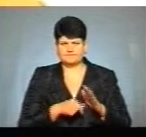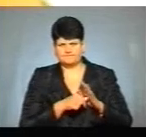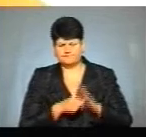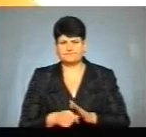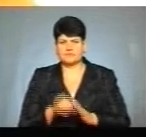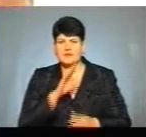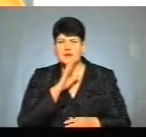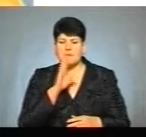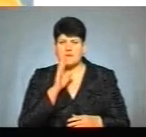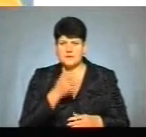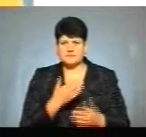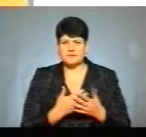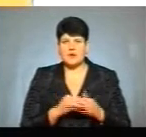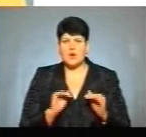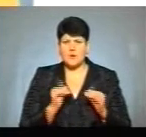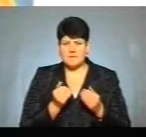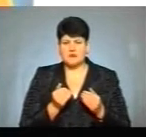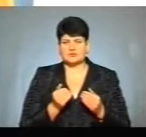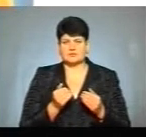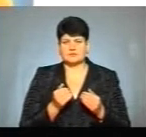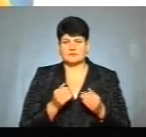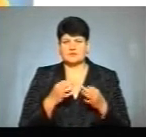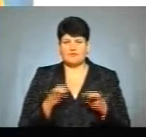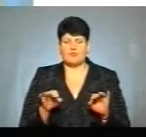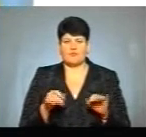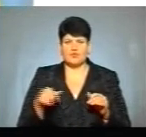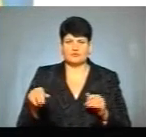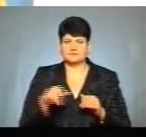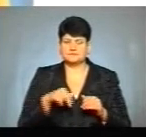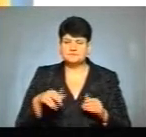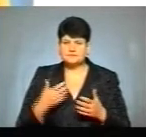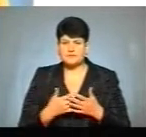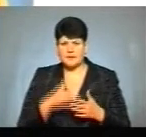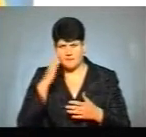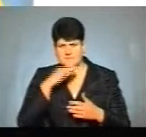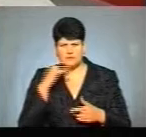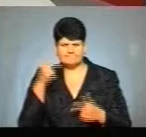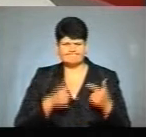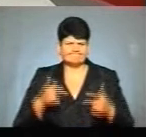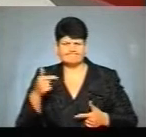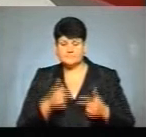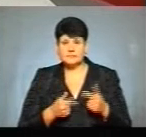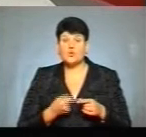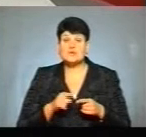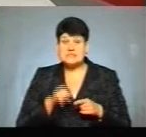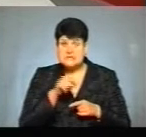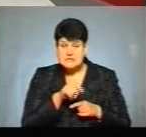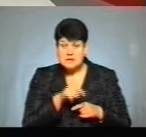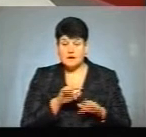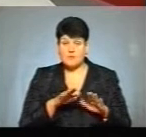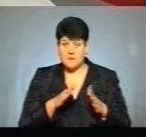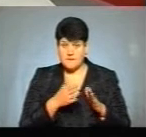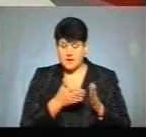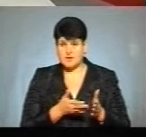коли, наприклад, обмежують простір, обмежують свободу і волю, коли батько матюкається. От такі моменти, причому якщо